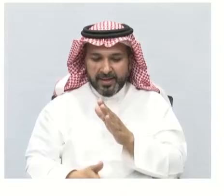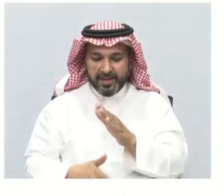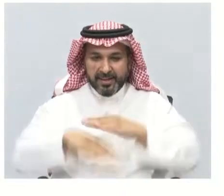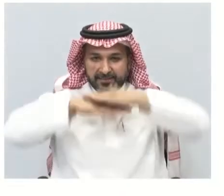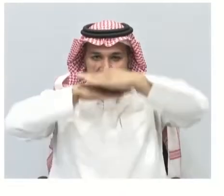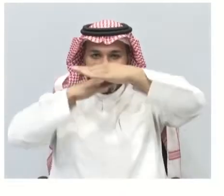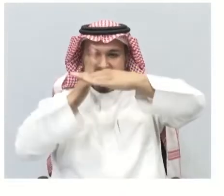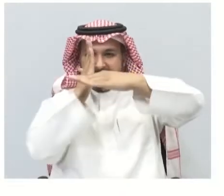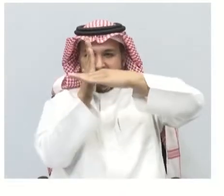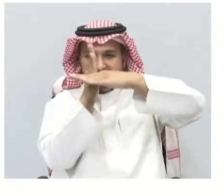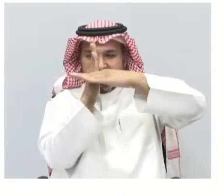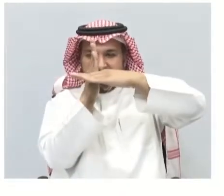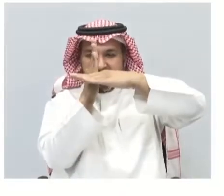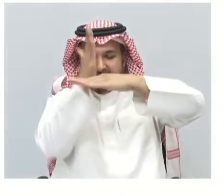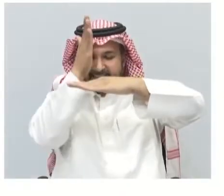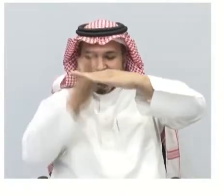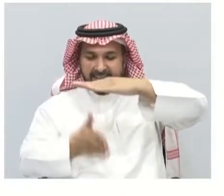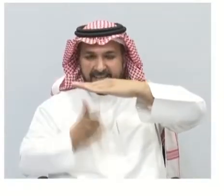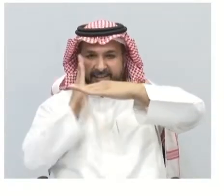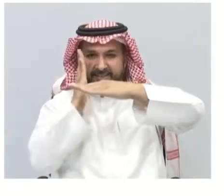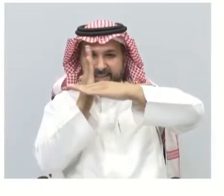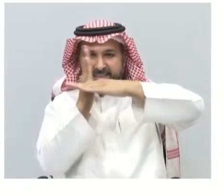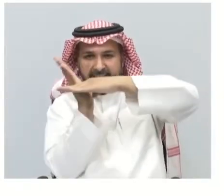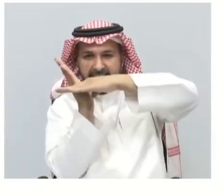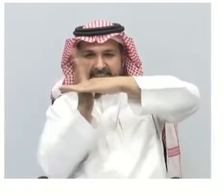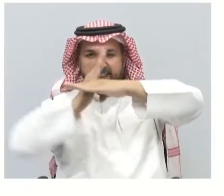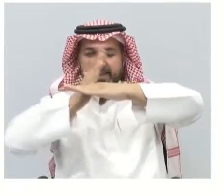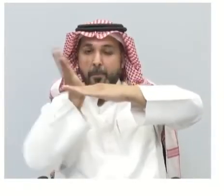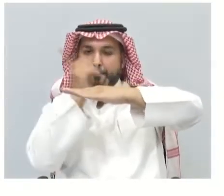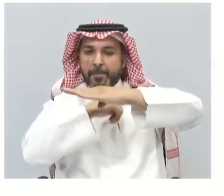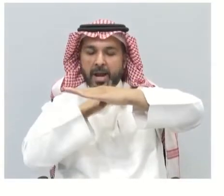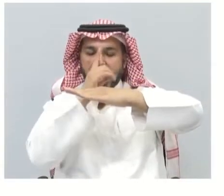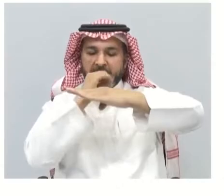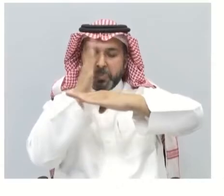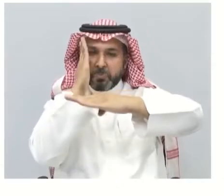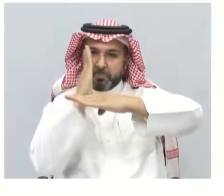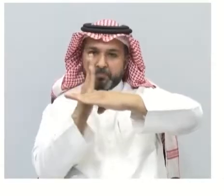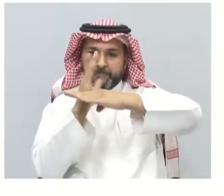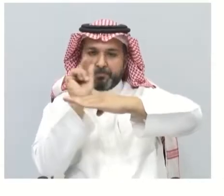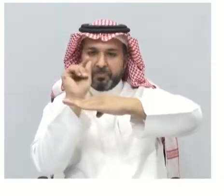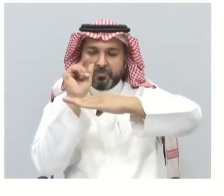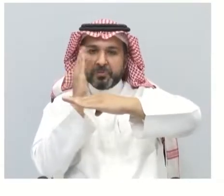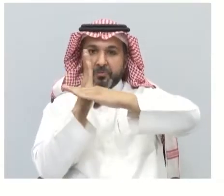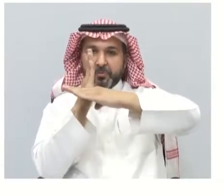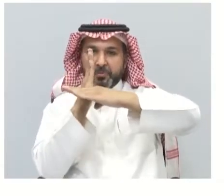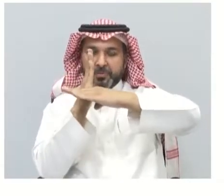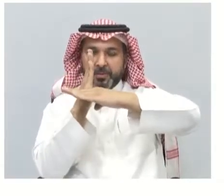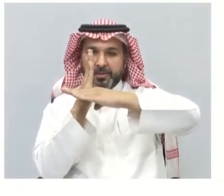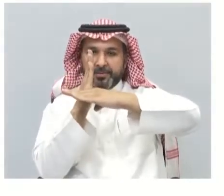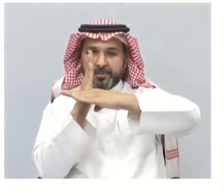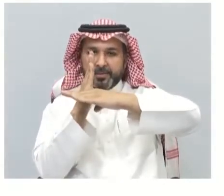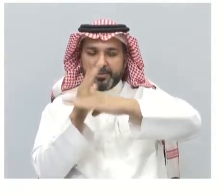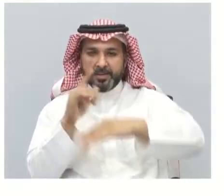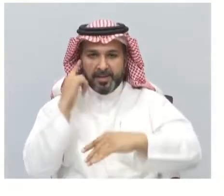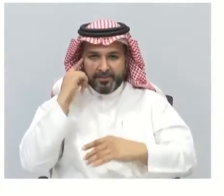التقاء التقاطعات اللي قبل قليل رسمهم قبل قل من النقطه دي ومن النقطه ايش ومن النقطه سي